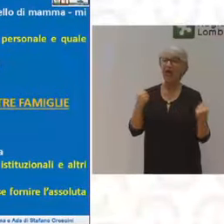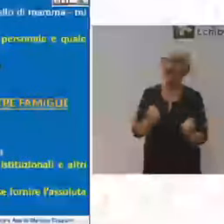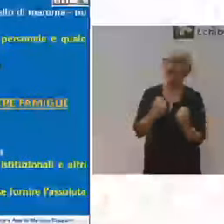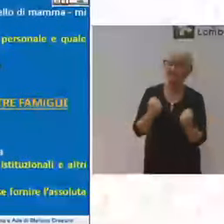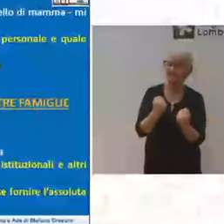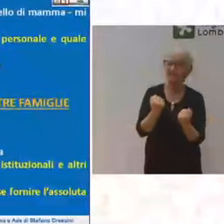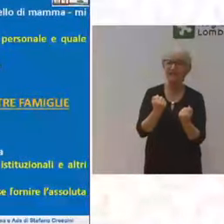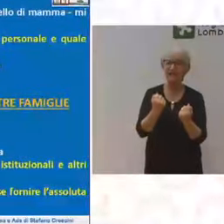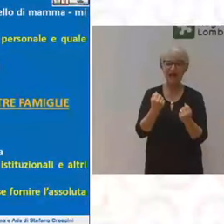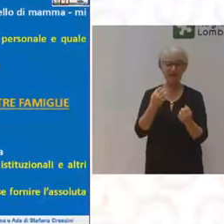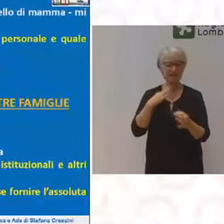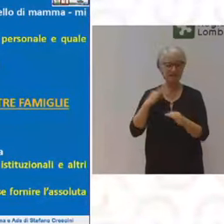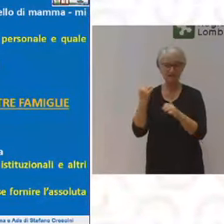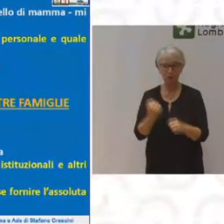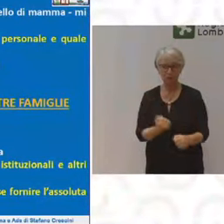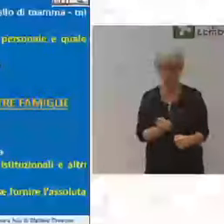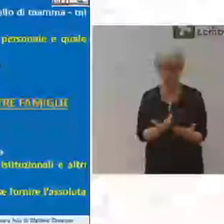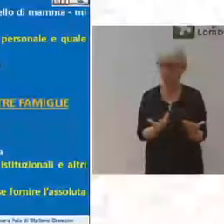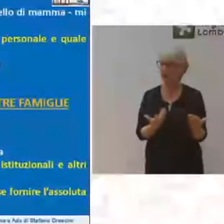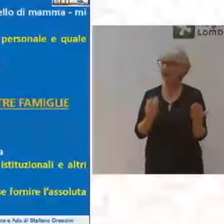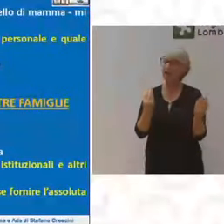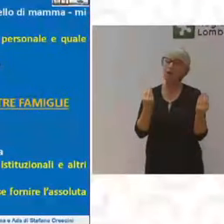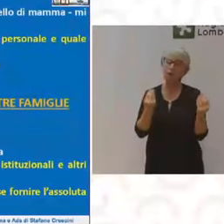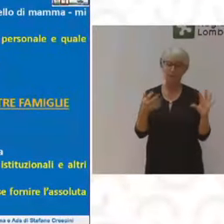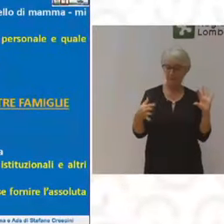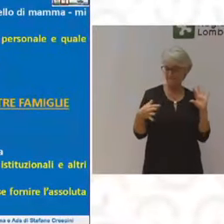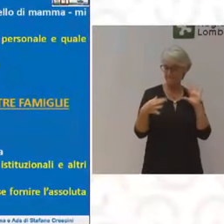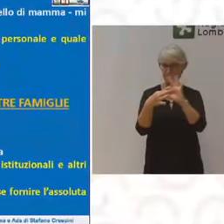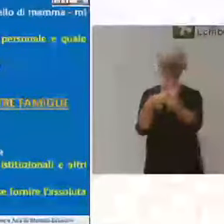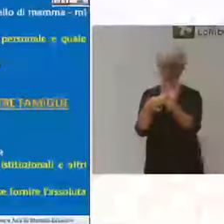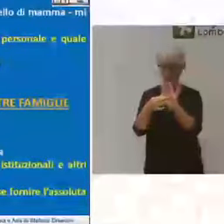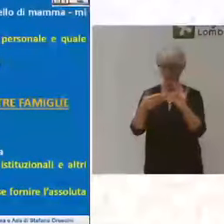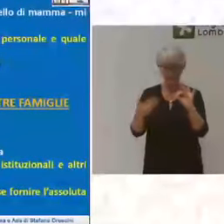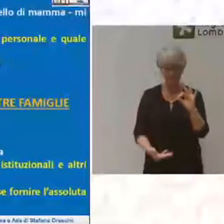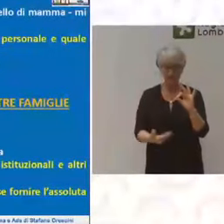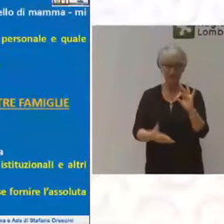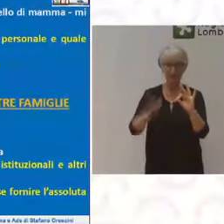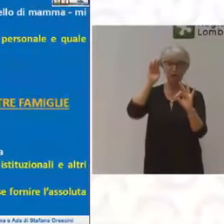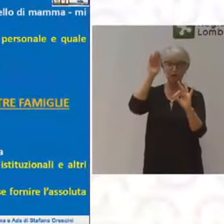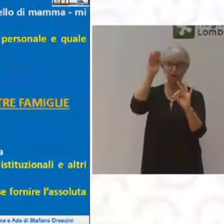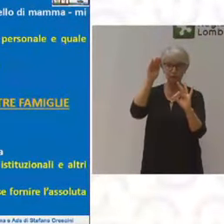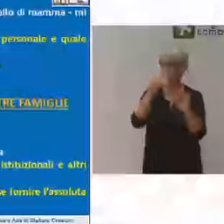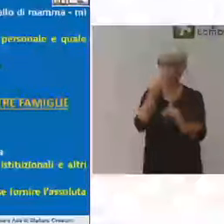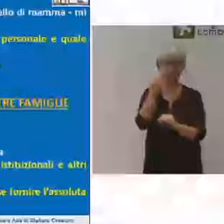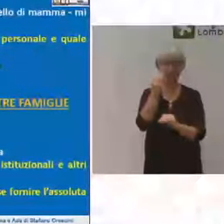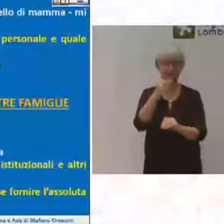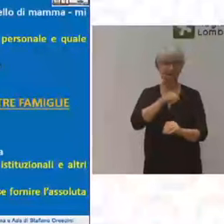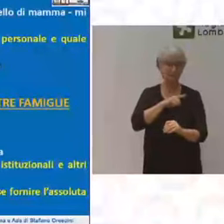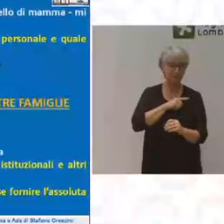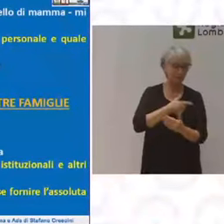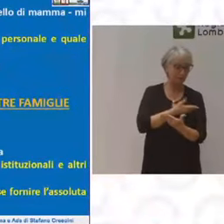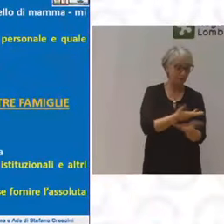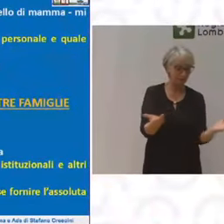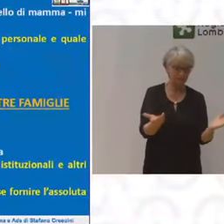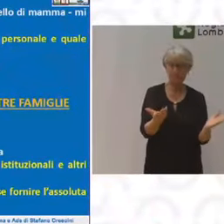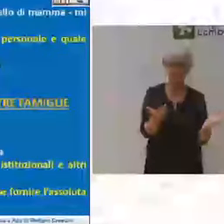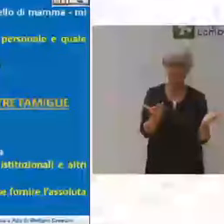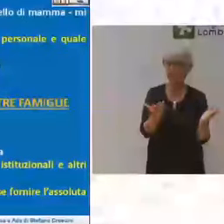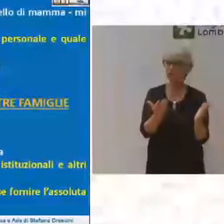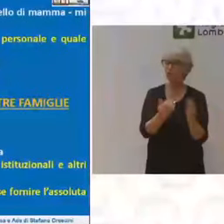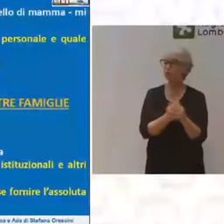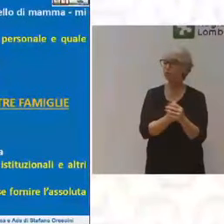innovativa istituzionale, quale anello di congiunzione tra presente e futuro tra enti pubblici e privati, traendo anche ispirazione